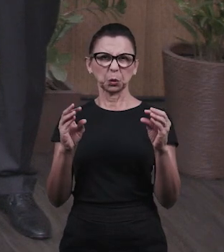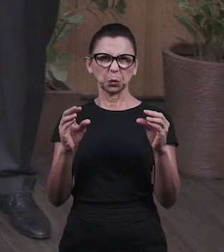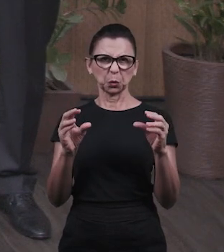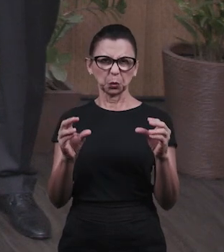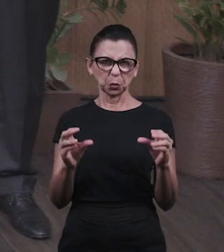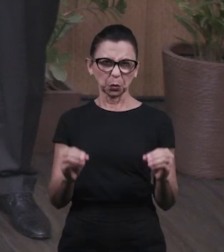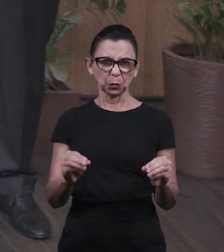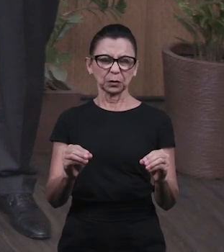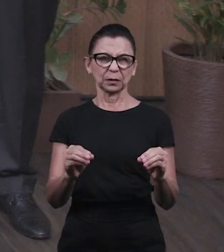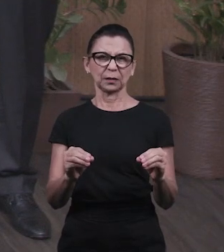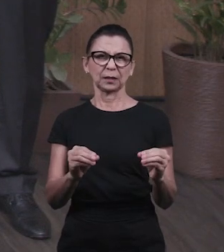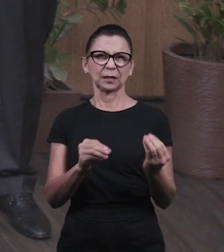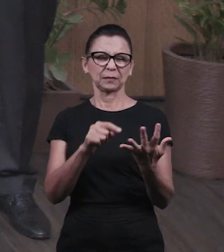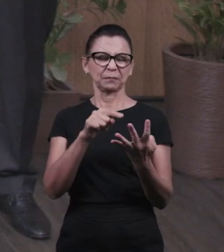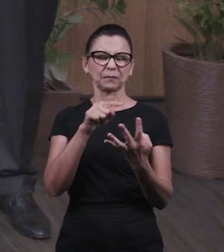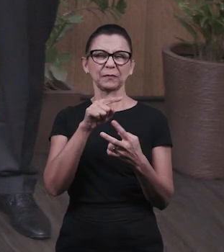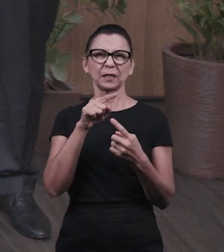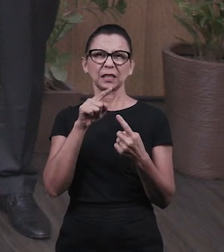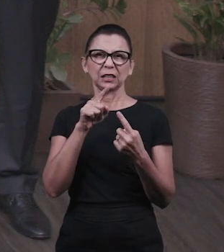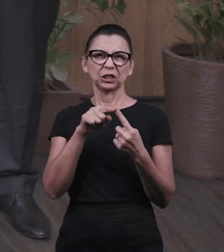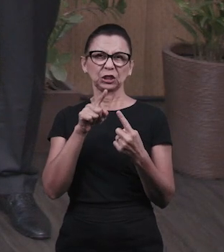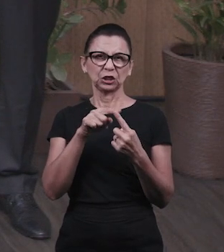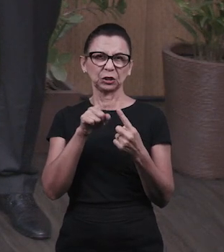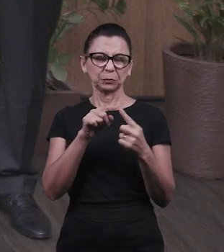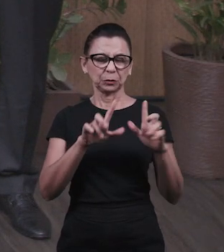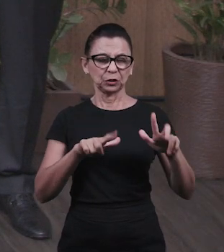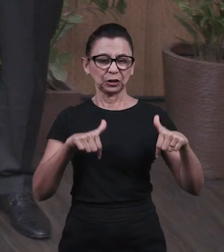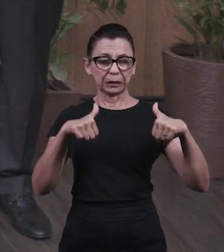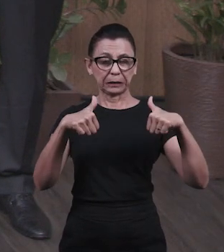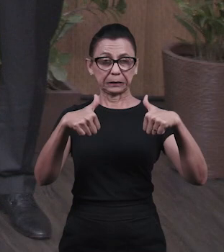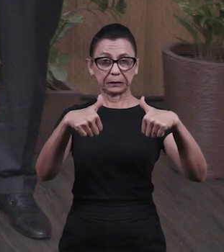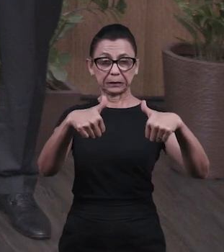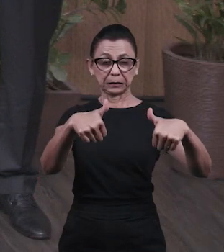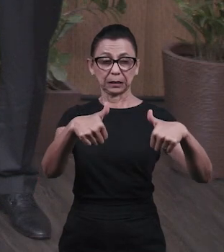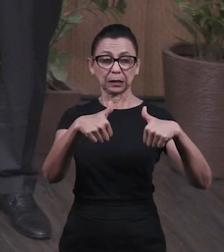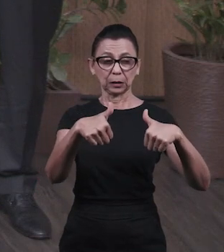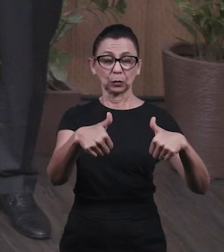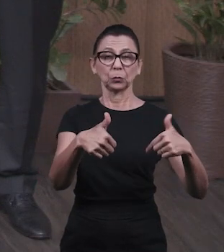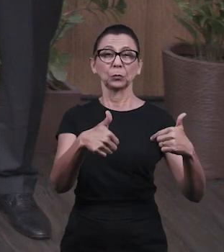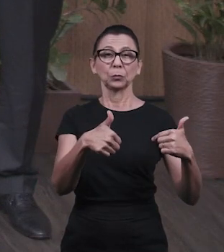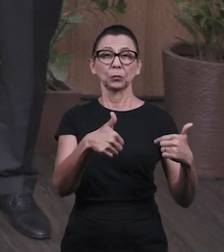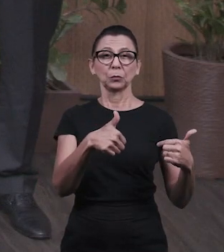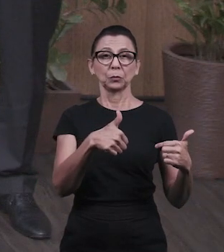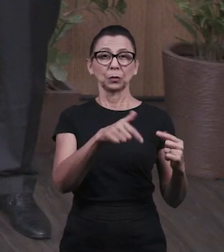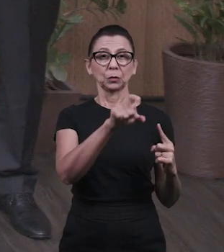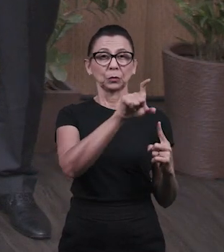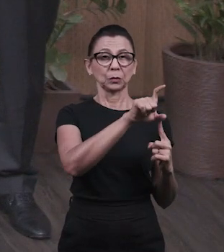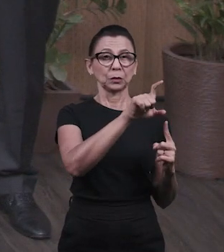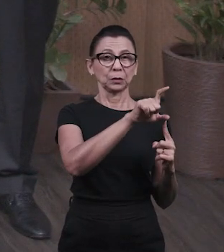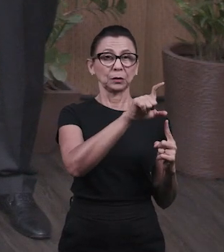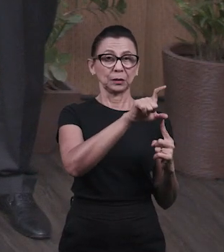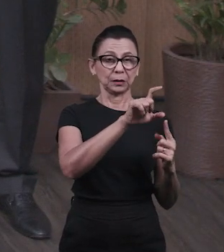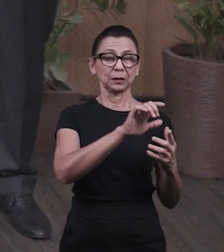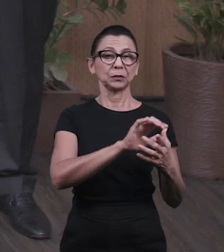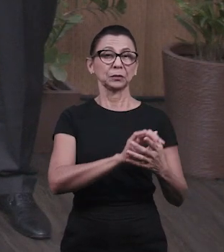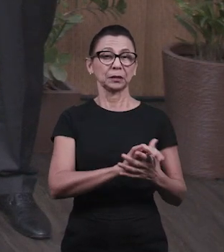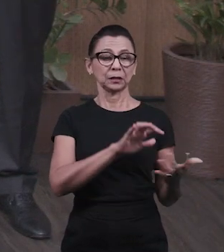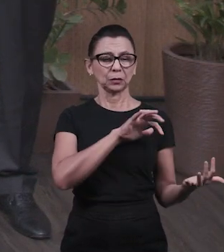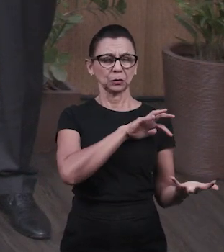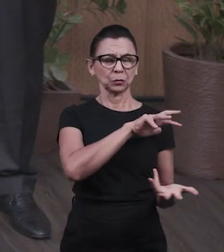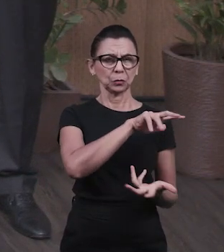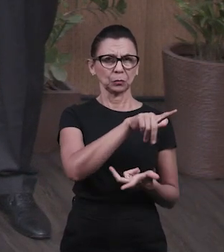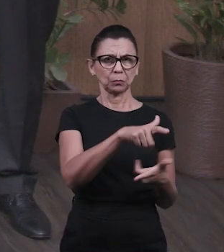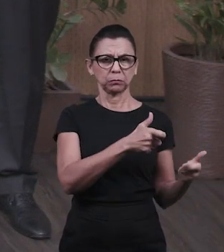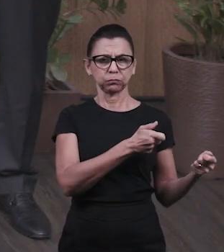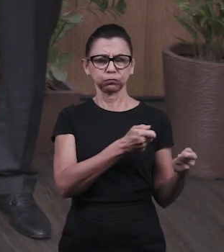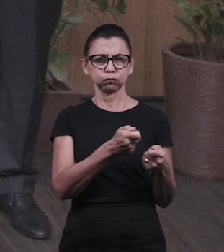злобы поднебесной, которые хотят внести в церковь идеи мирские, идеи антихриста, и